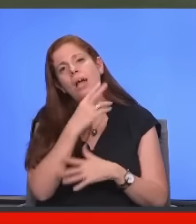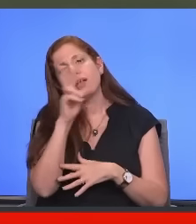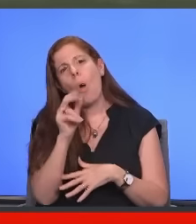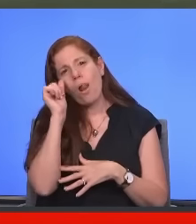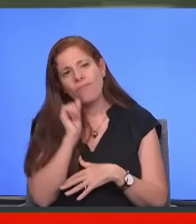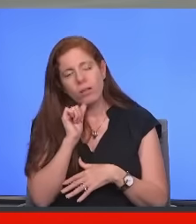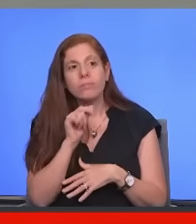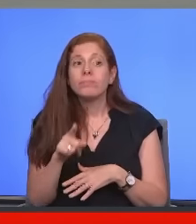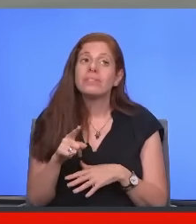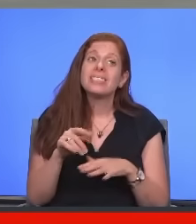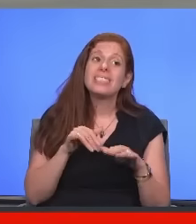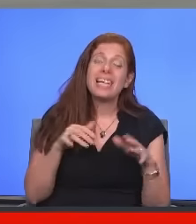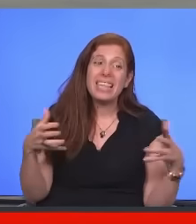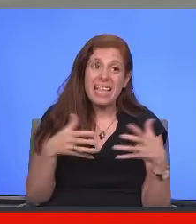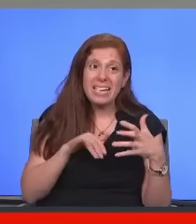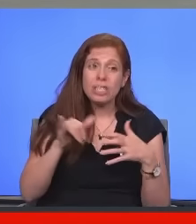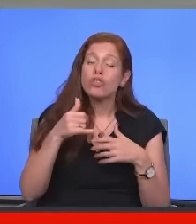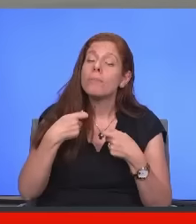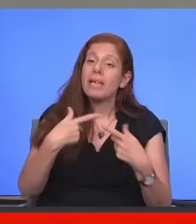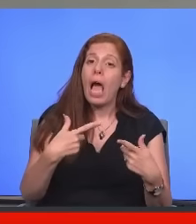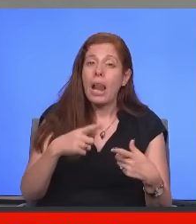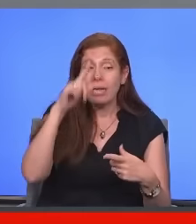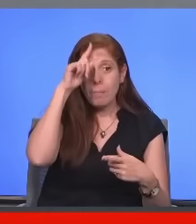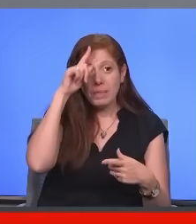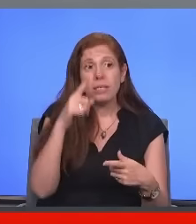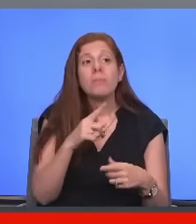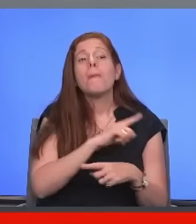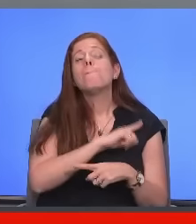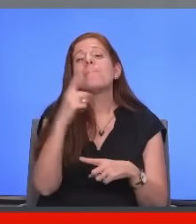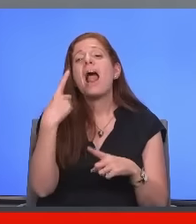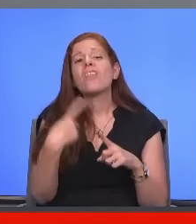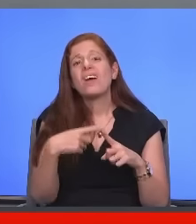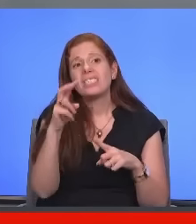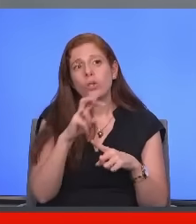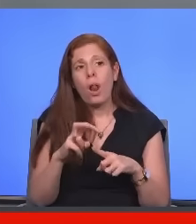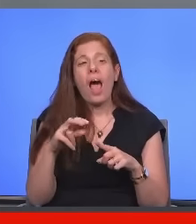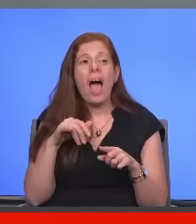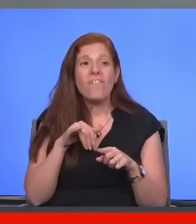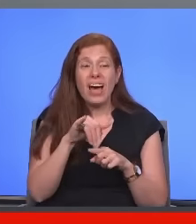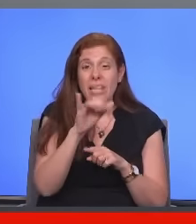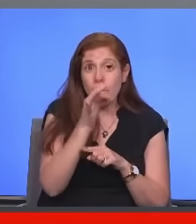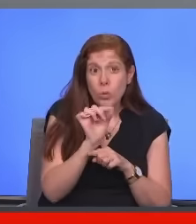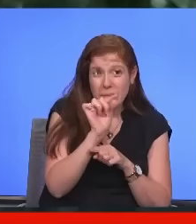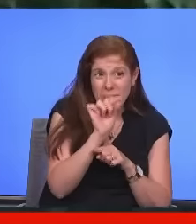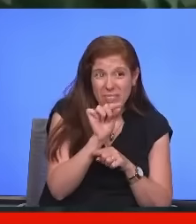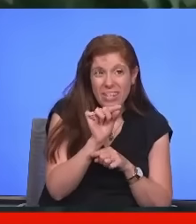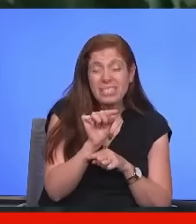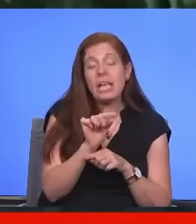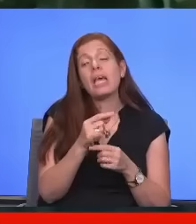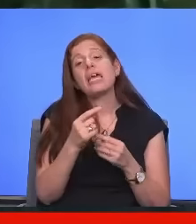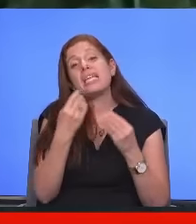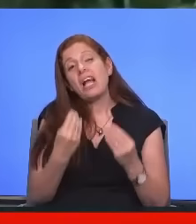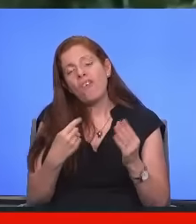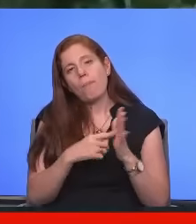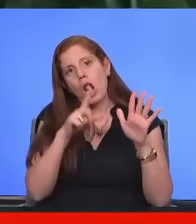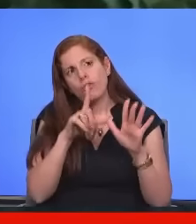הרונים שנמכרה לגרמנים, עסקה בגובה מיליארד וחצי דולר. העברת המטוס הספציפי הזה לגרמניה התעכבה מפאת 7 באוקטובר. הגרמנים